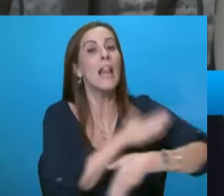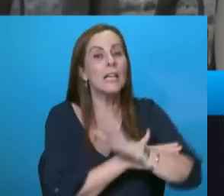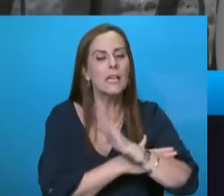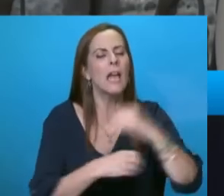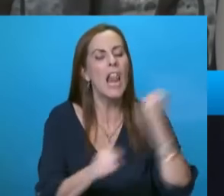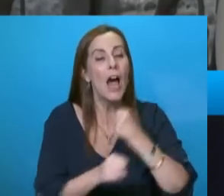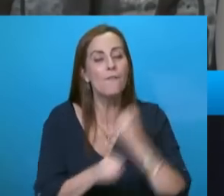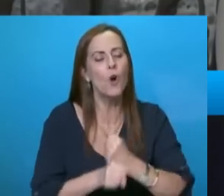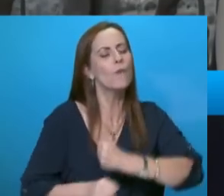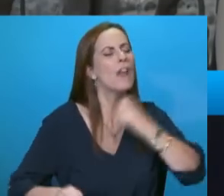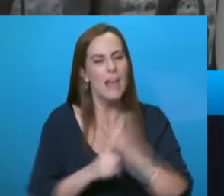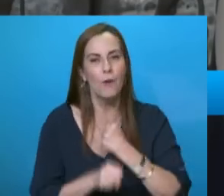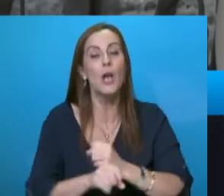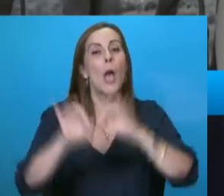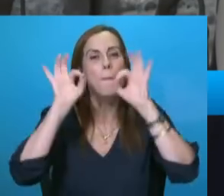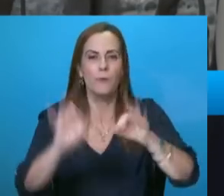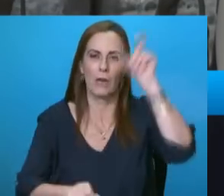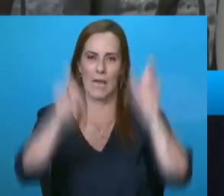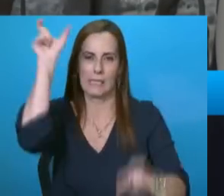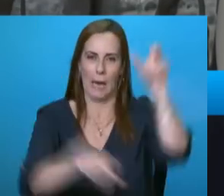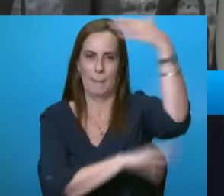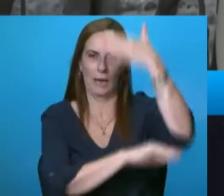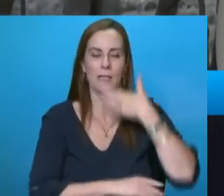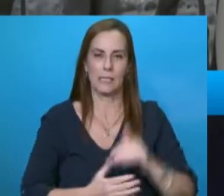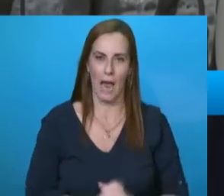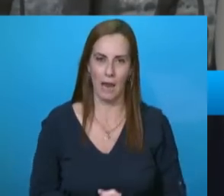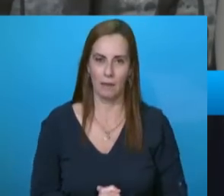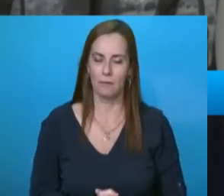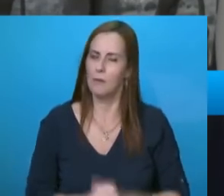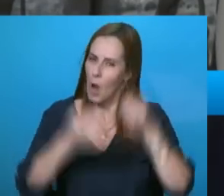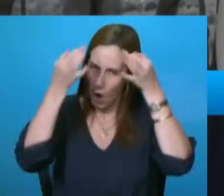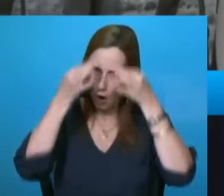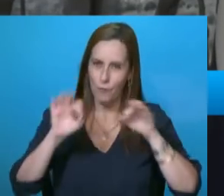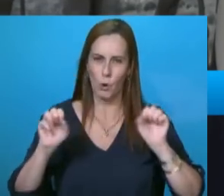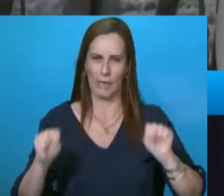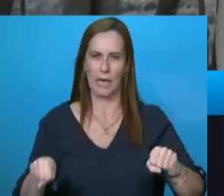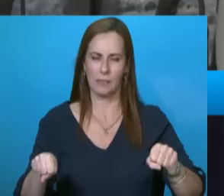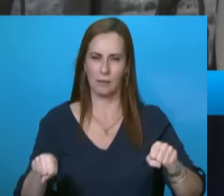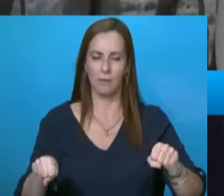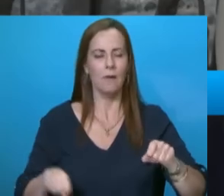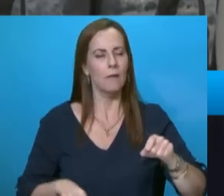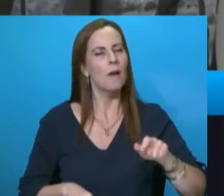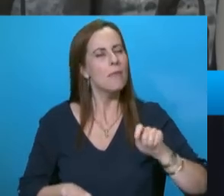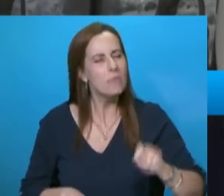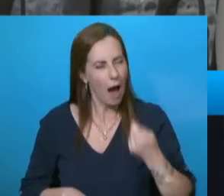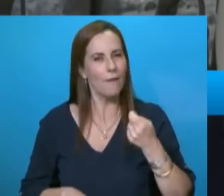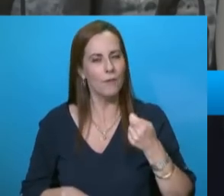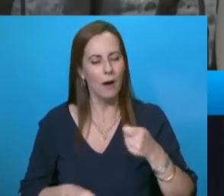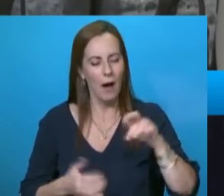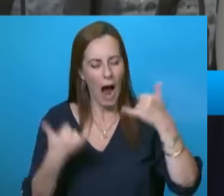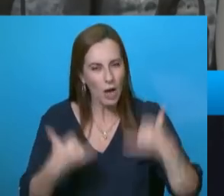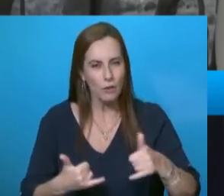לעבוד ולפעול עבור אזרחי ישראל. כבוד הנשיא, דווקא במעמד חשוב